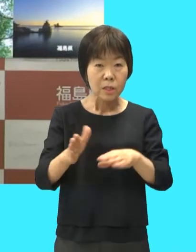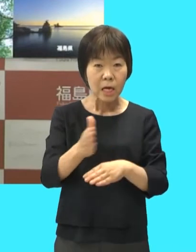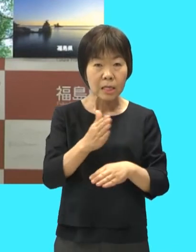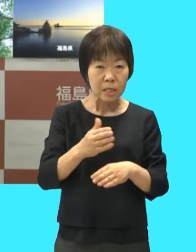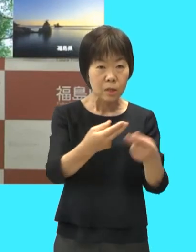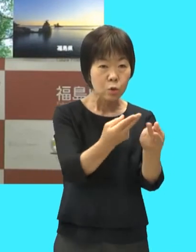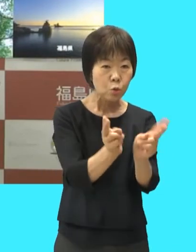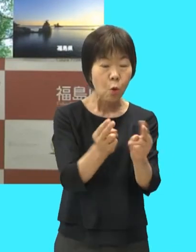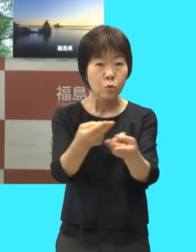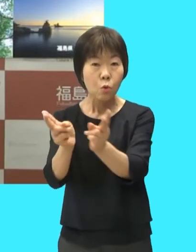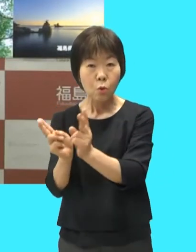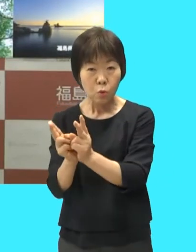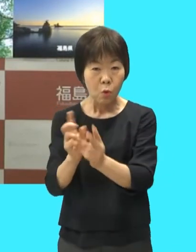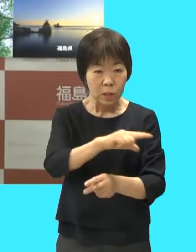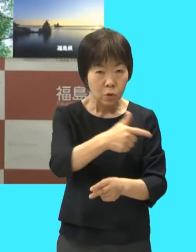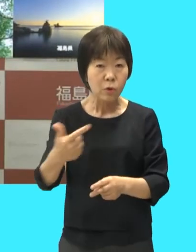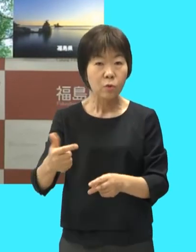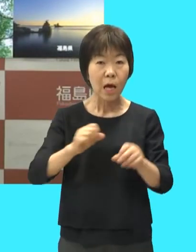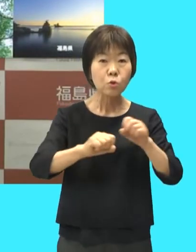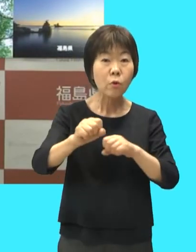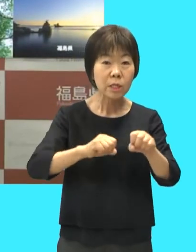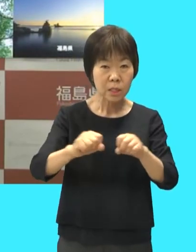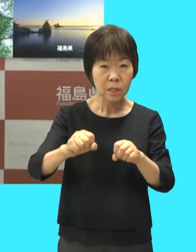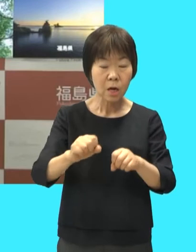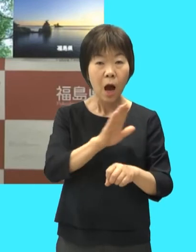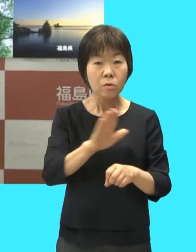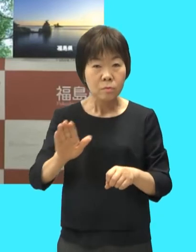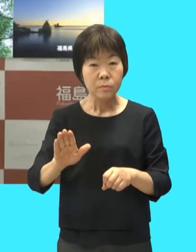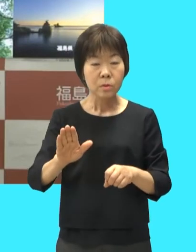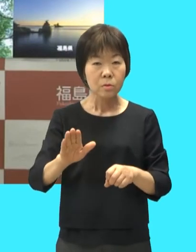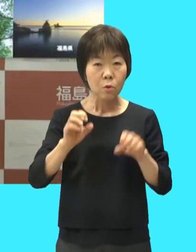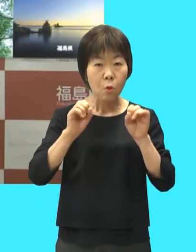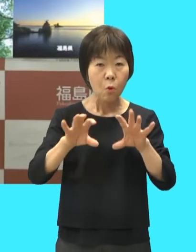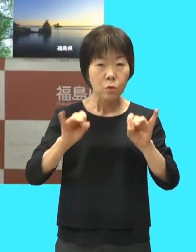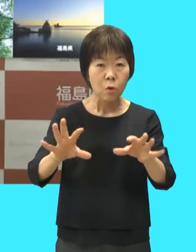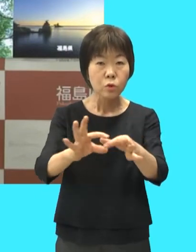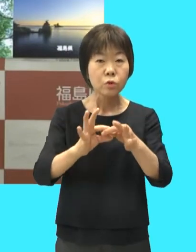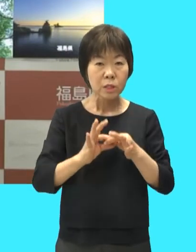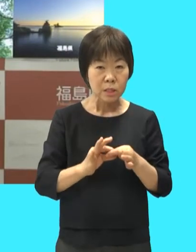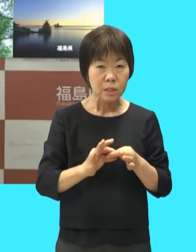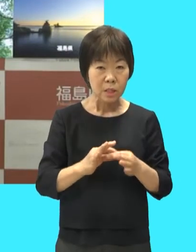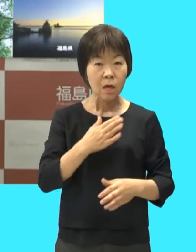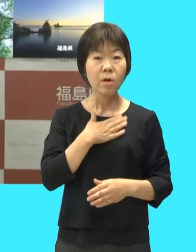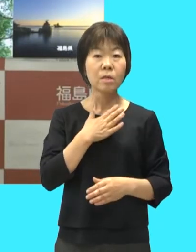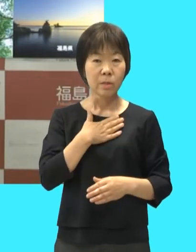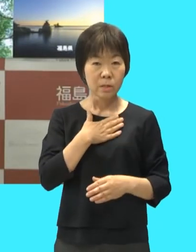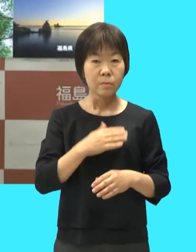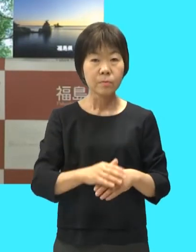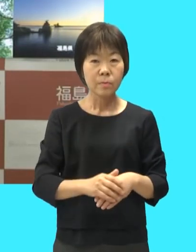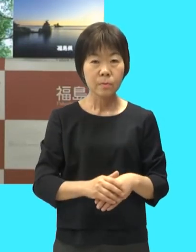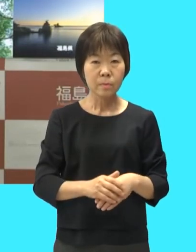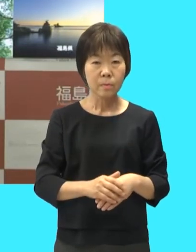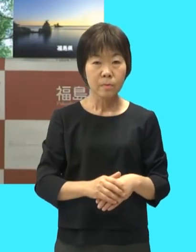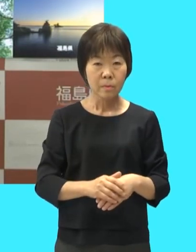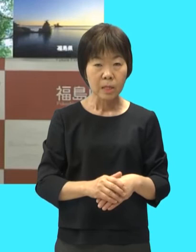政党においてさまざまな動きがあるということを報道等を通じて伺っております。